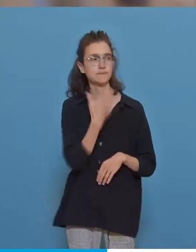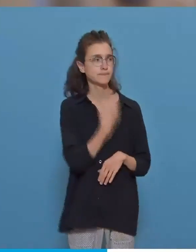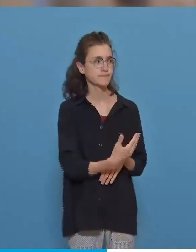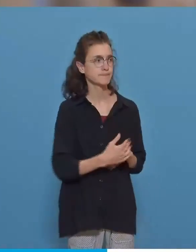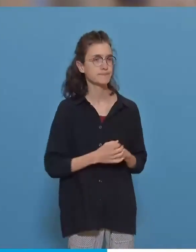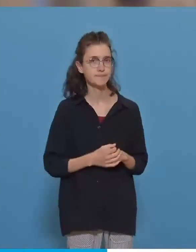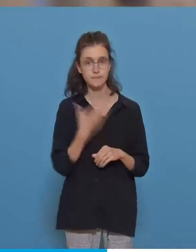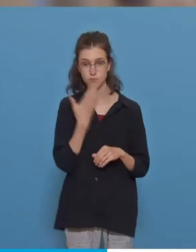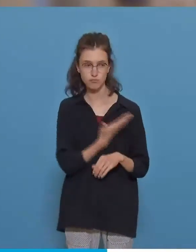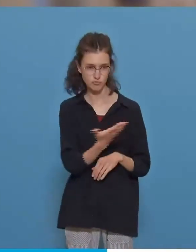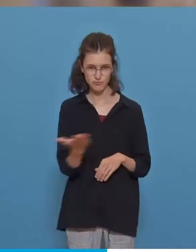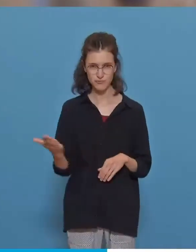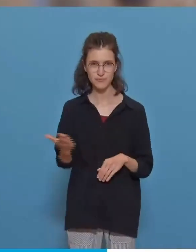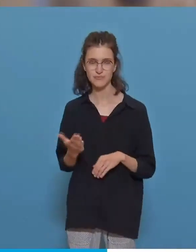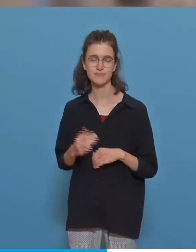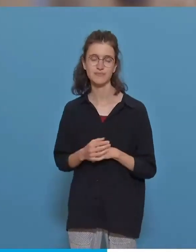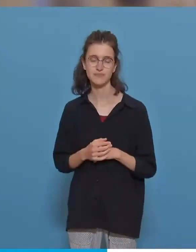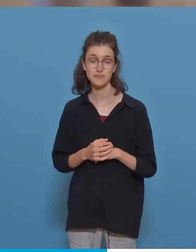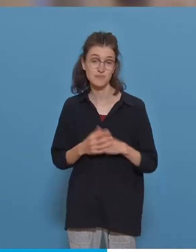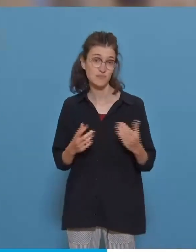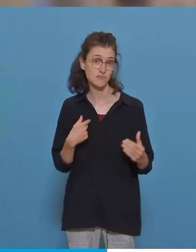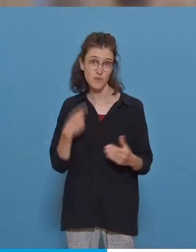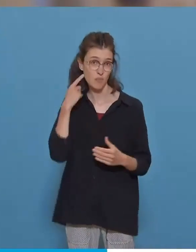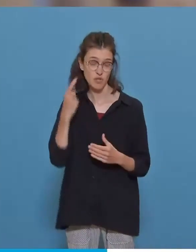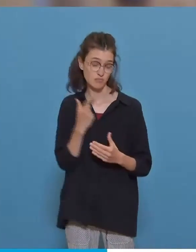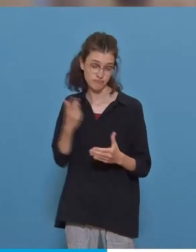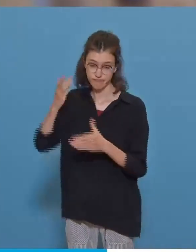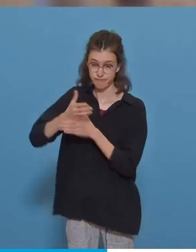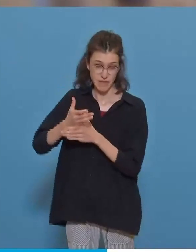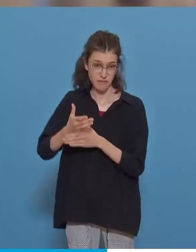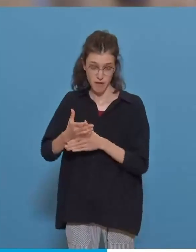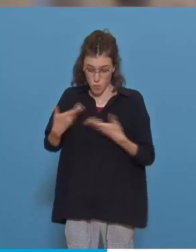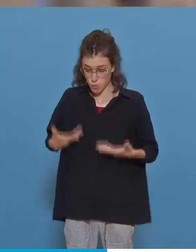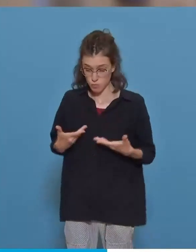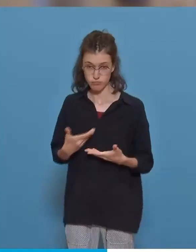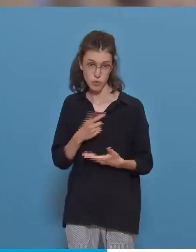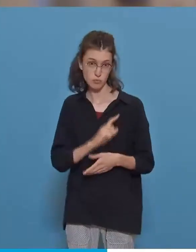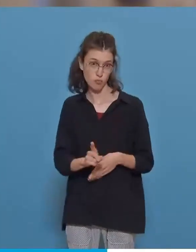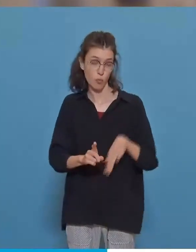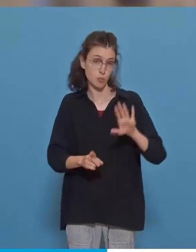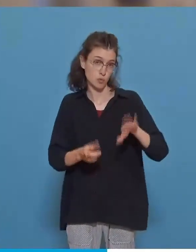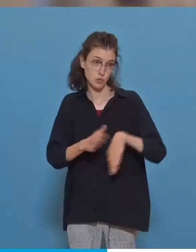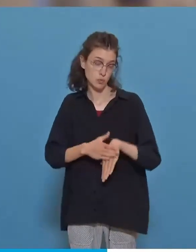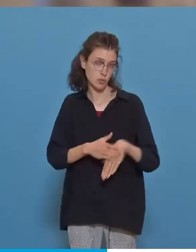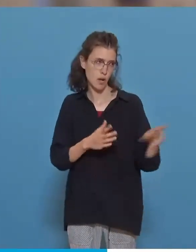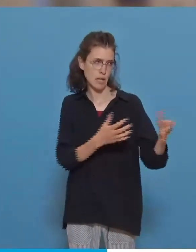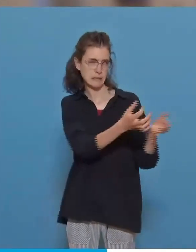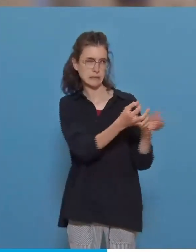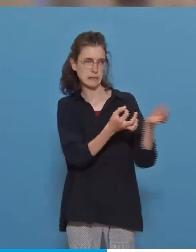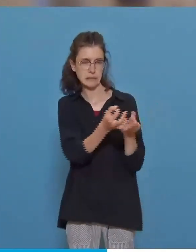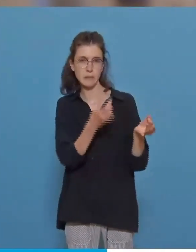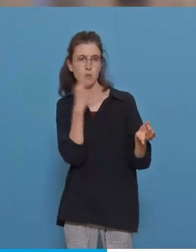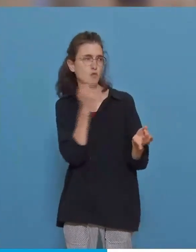Bonjour à chacune et à chacun. Je n'avais pas prévu d'intervenir, mais les quelques propos de M. Bainvel comme de M. Huchet méritent, à mon